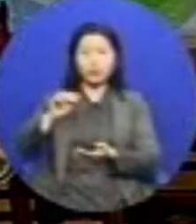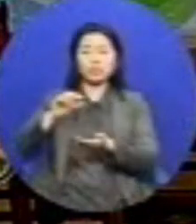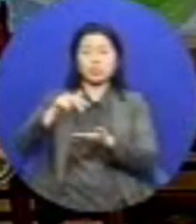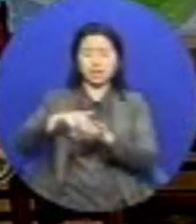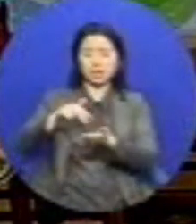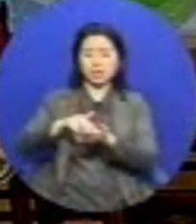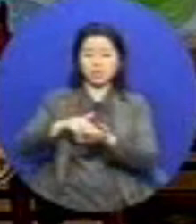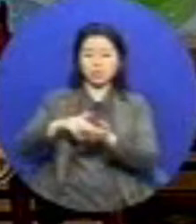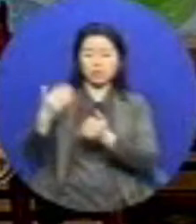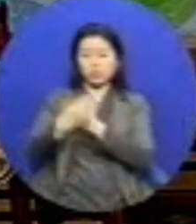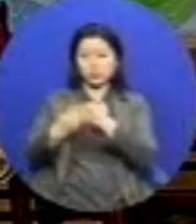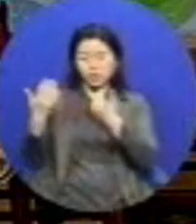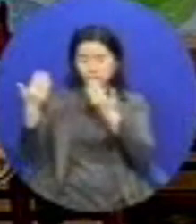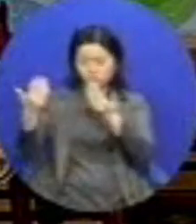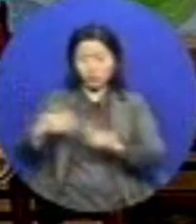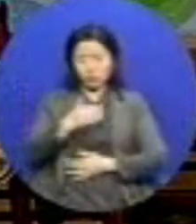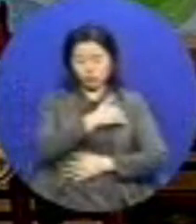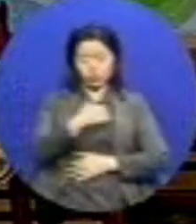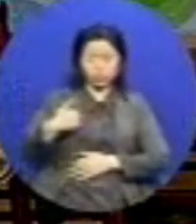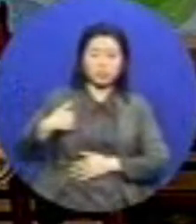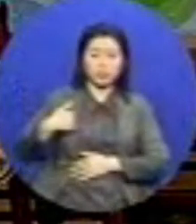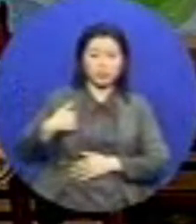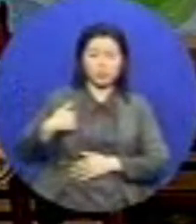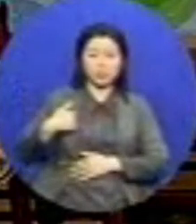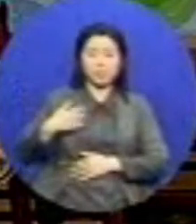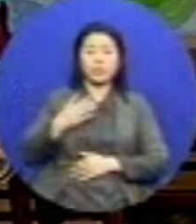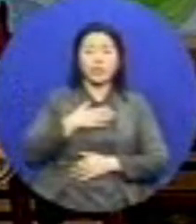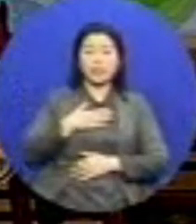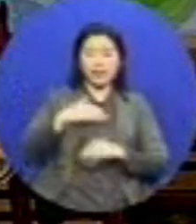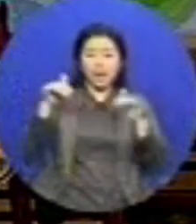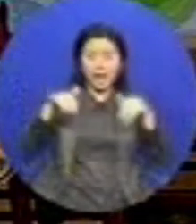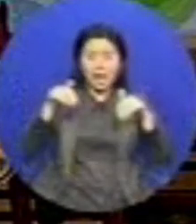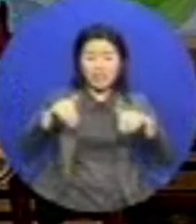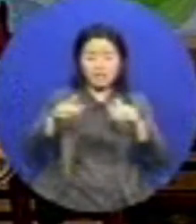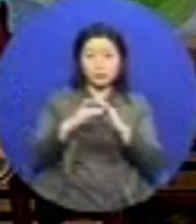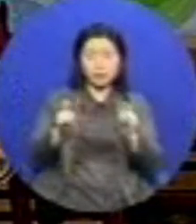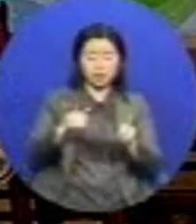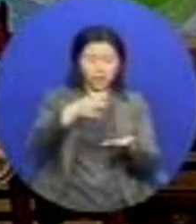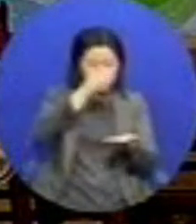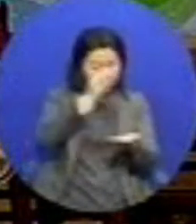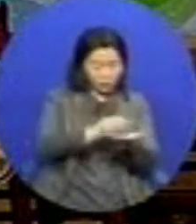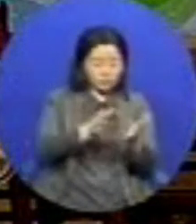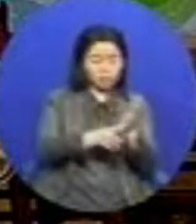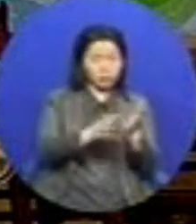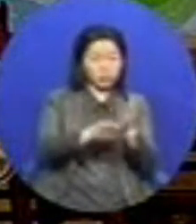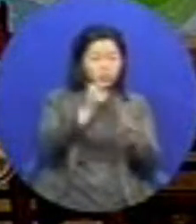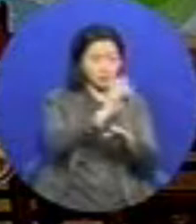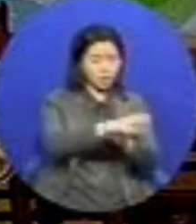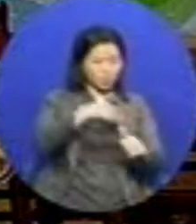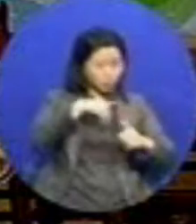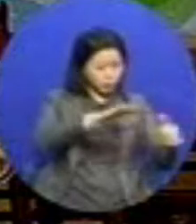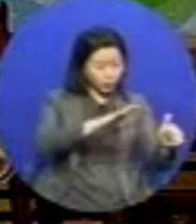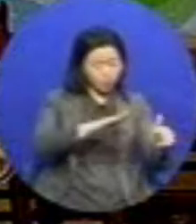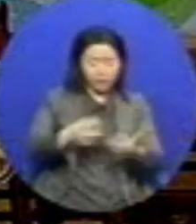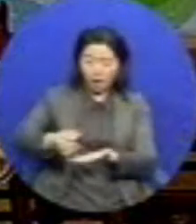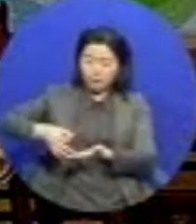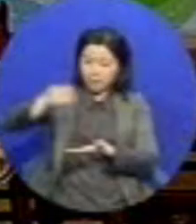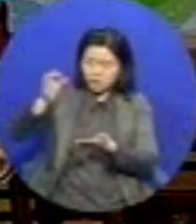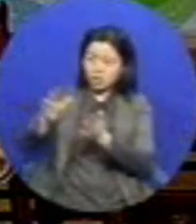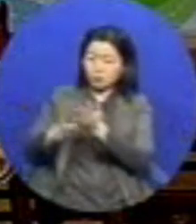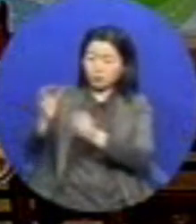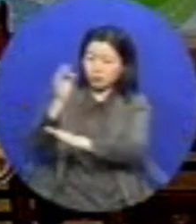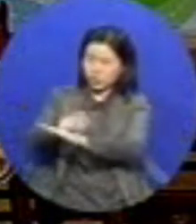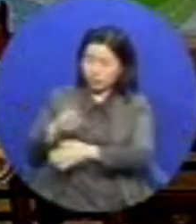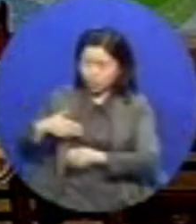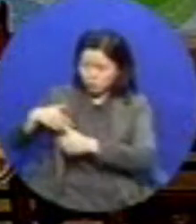충분하기 때문이다 내가 하인에게 값싼 물건을 사라 보내 건 비싼 물건을 사라 보내 거야